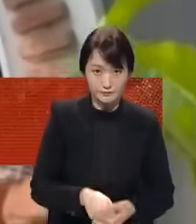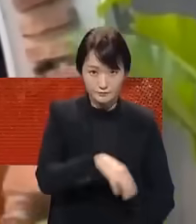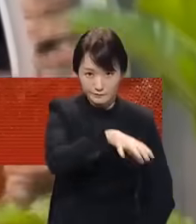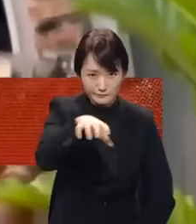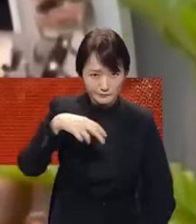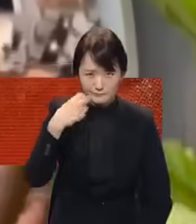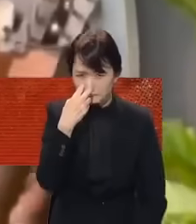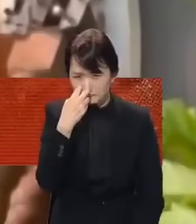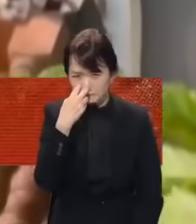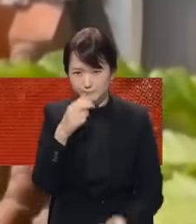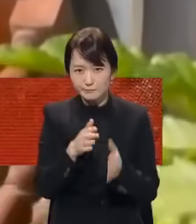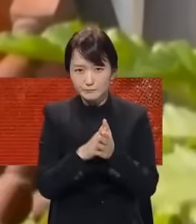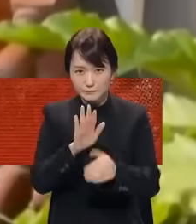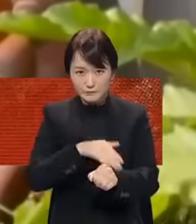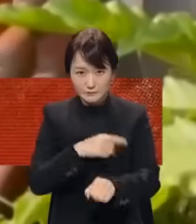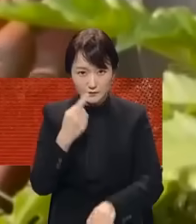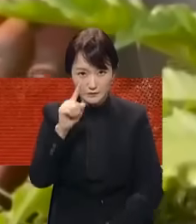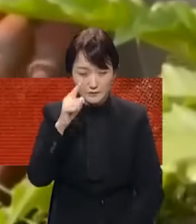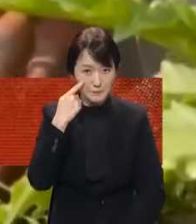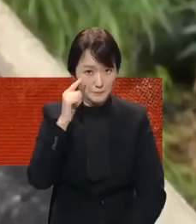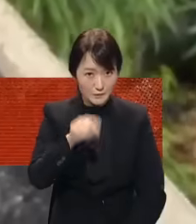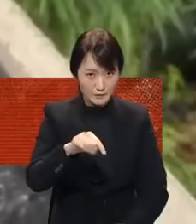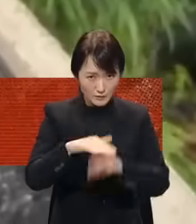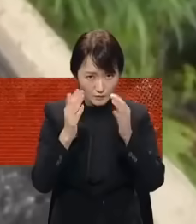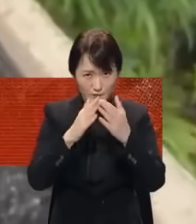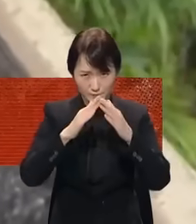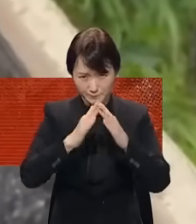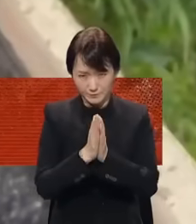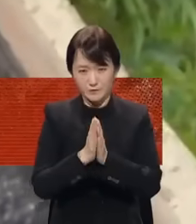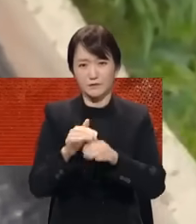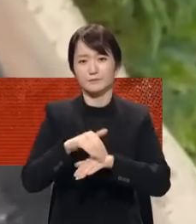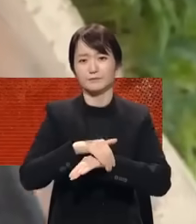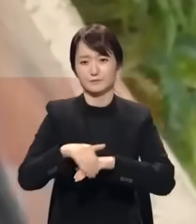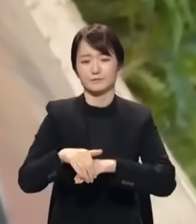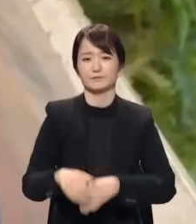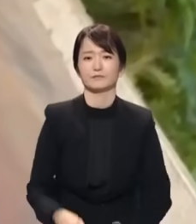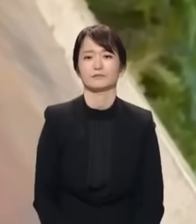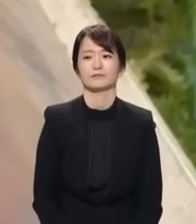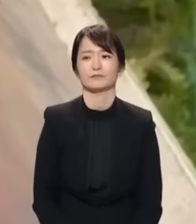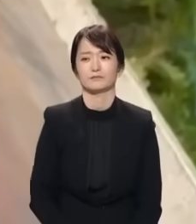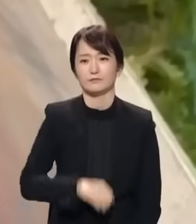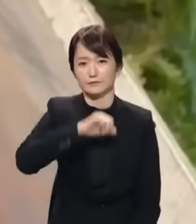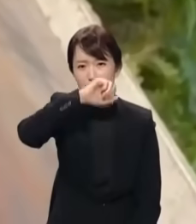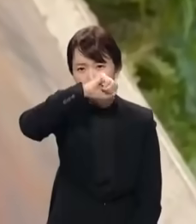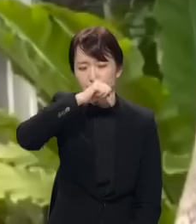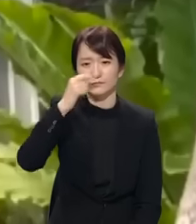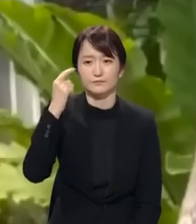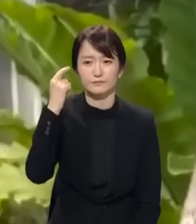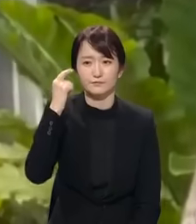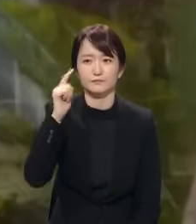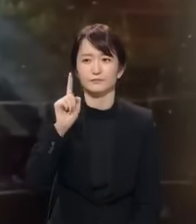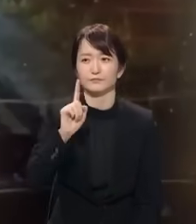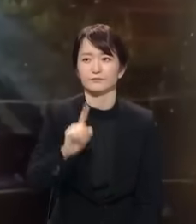현장 조사를 시작했고요. 잘못된 거 발견되면 전면 폐쇄할 방침이라고 합니다. 다음은 대만으로 가보시죠.